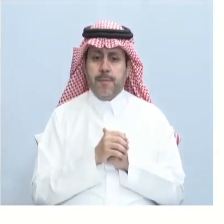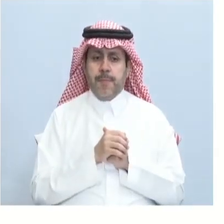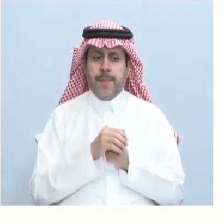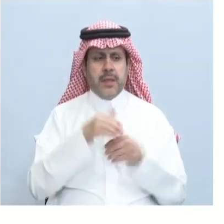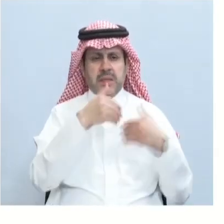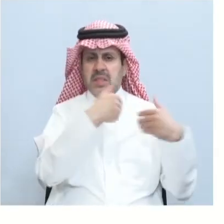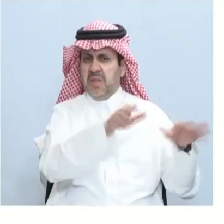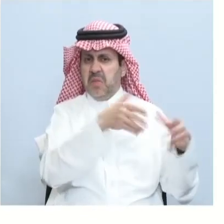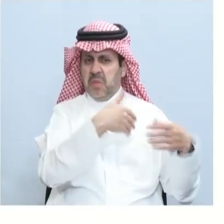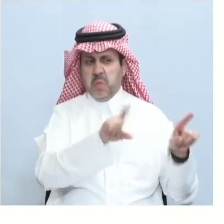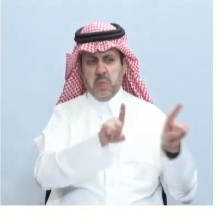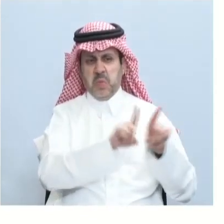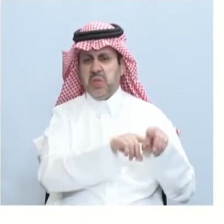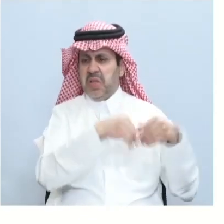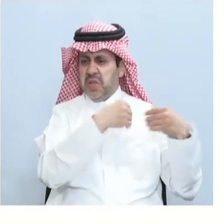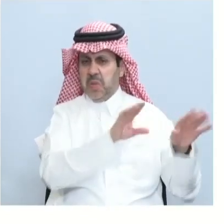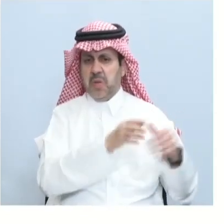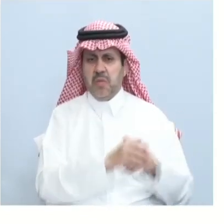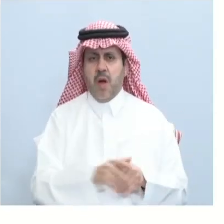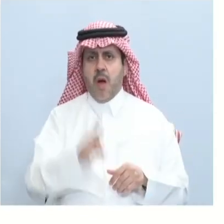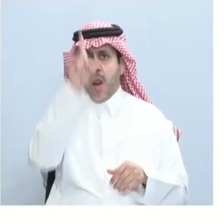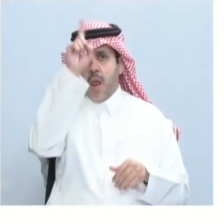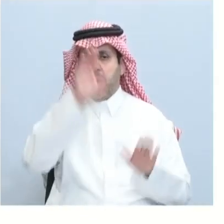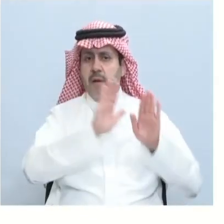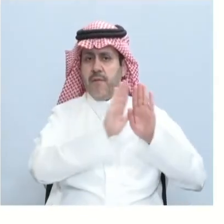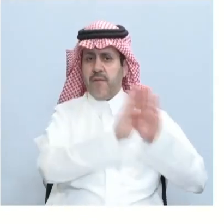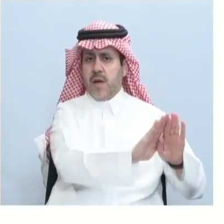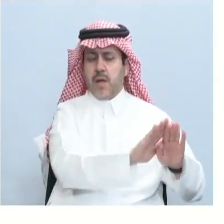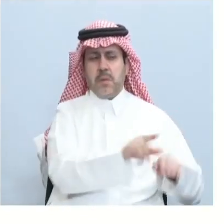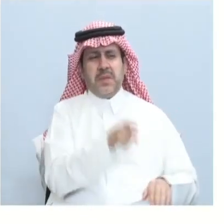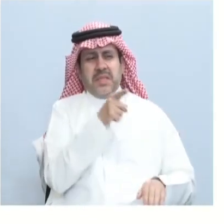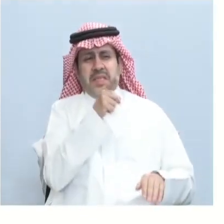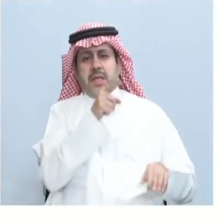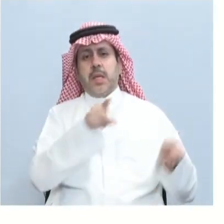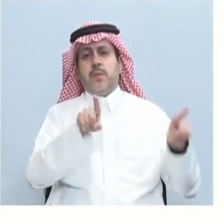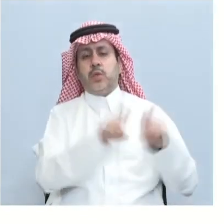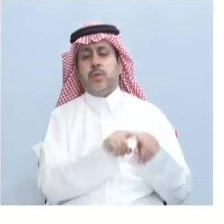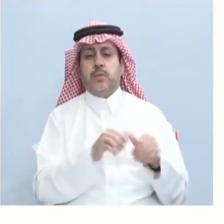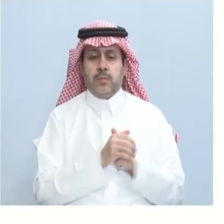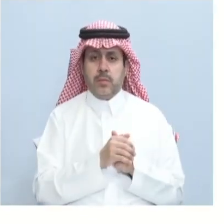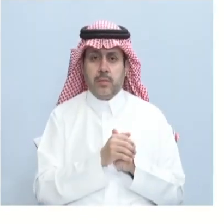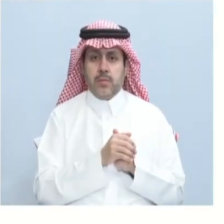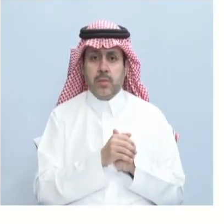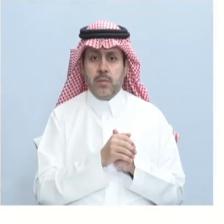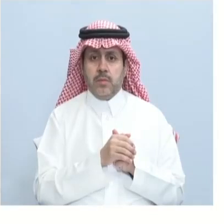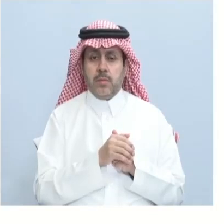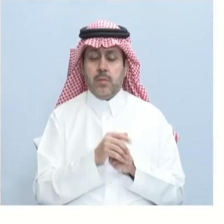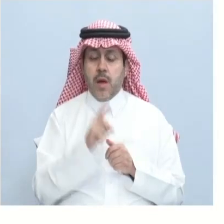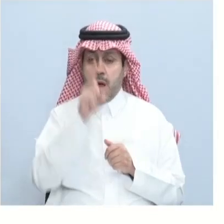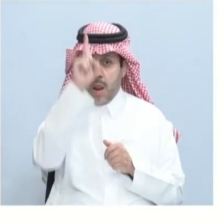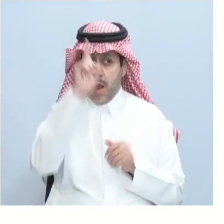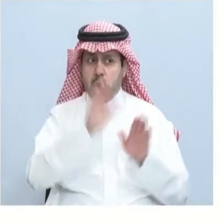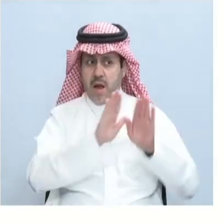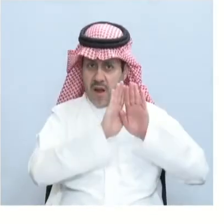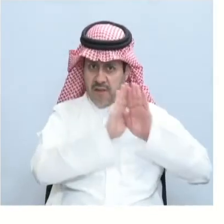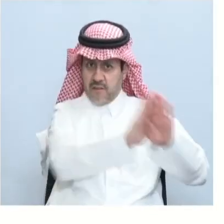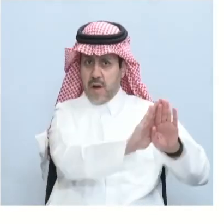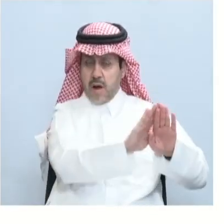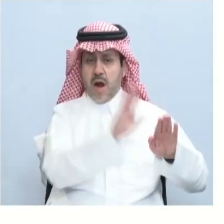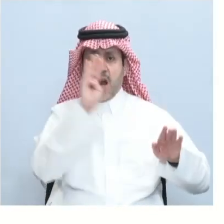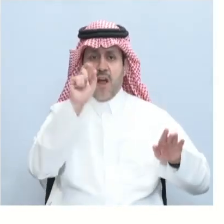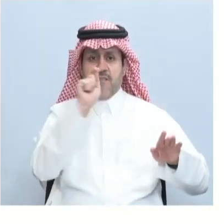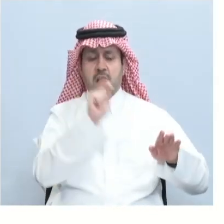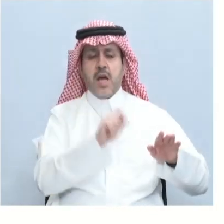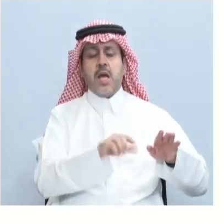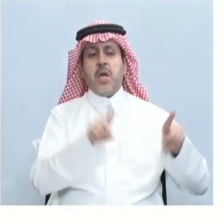او تلتفت لهم فقد كفاك الله المستهزئين الذين انا كفيناك المستهزئين مستهزئين كما